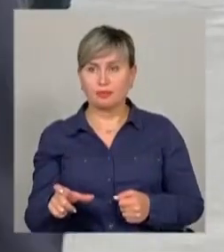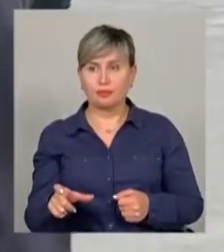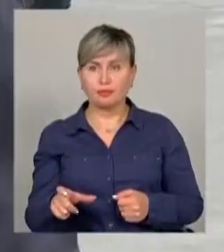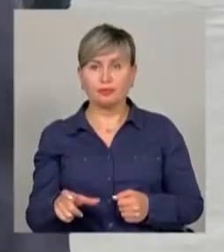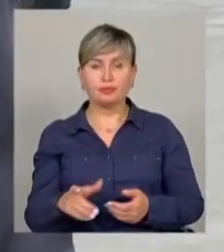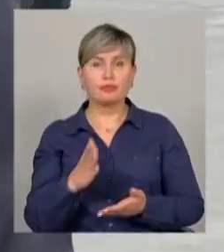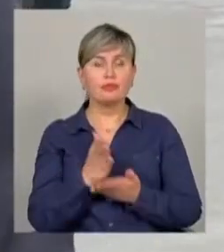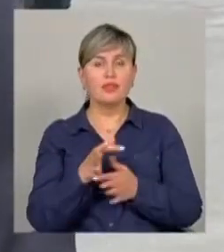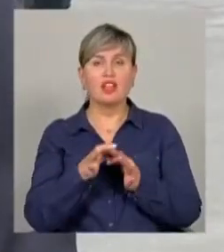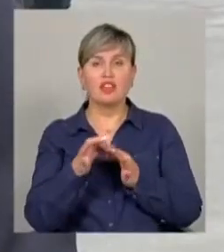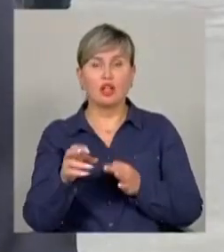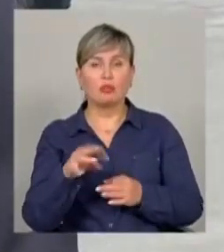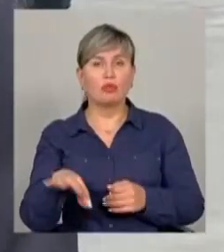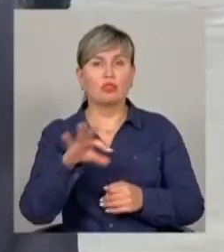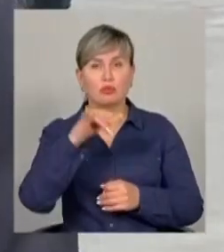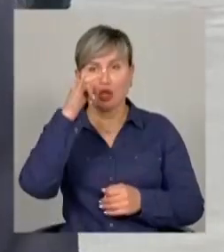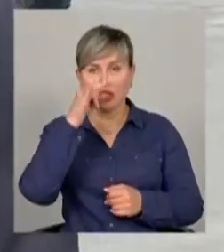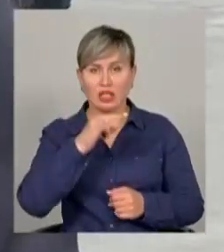Есть филиалы по всему Казахстану.